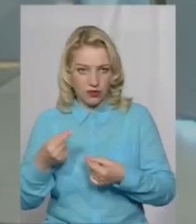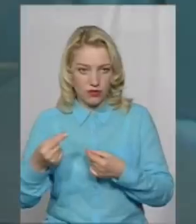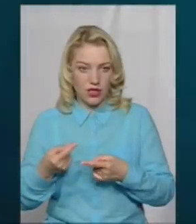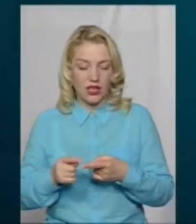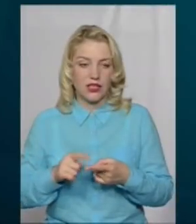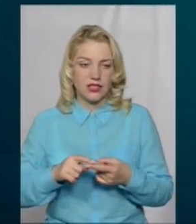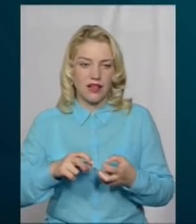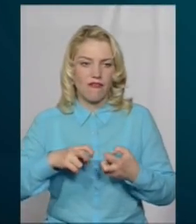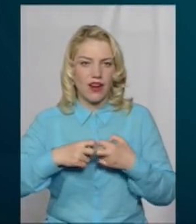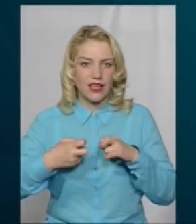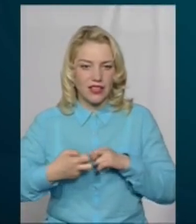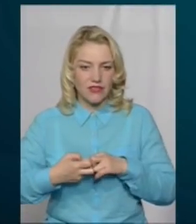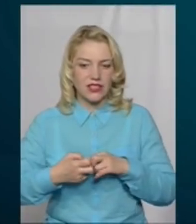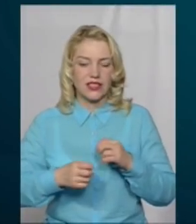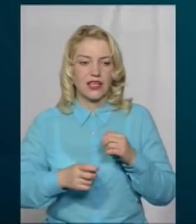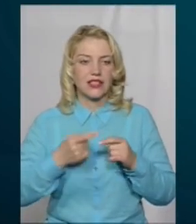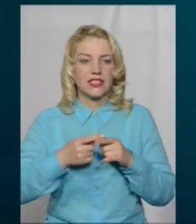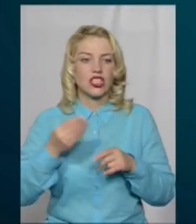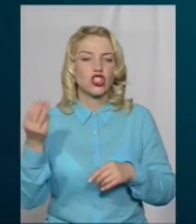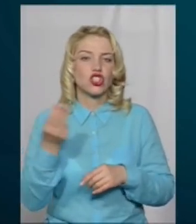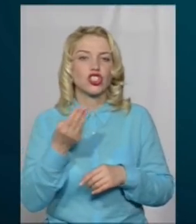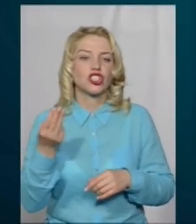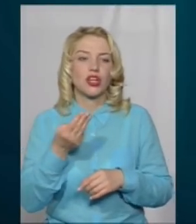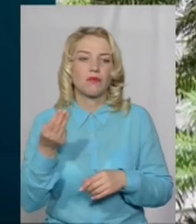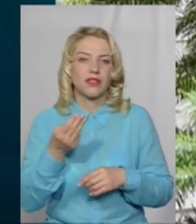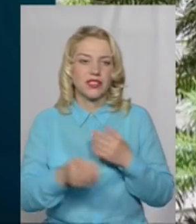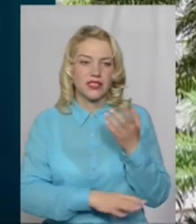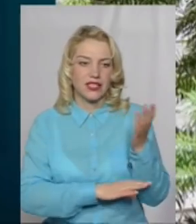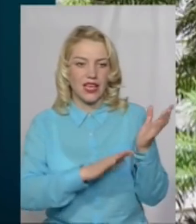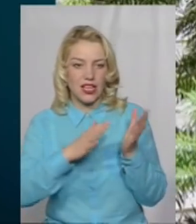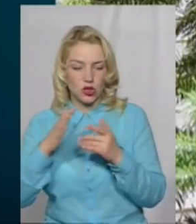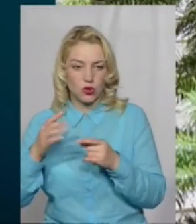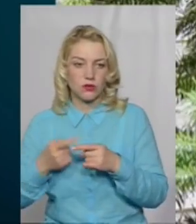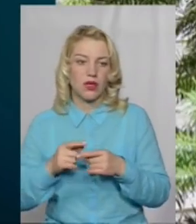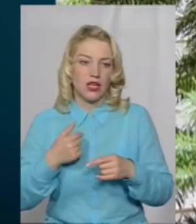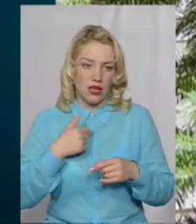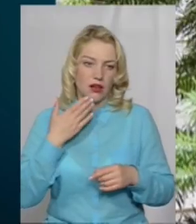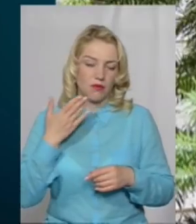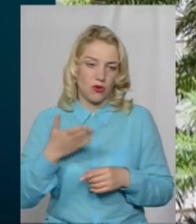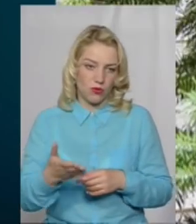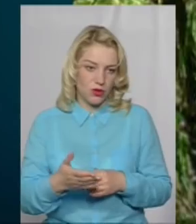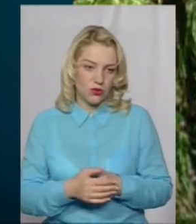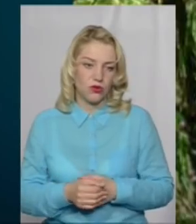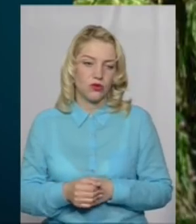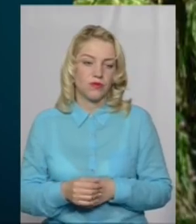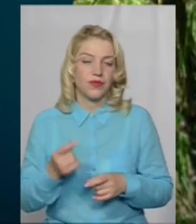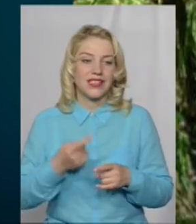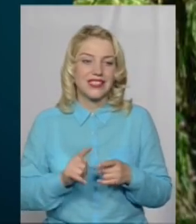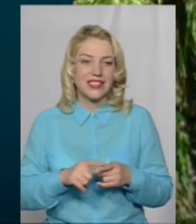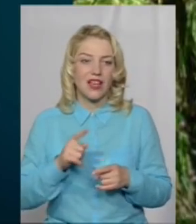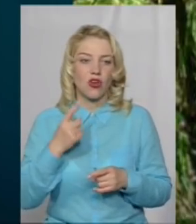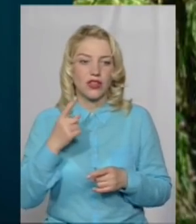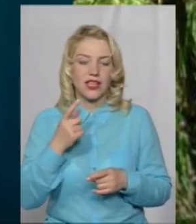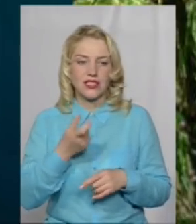це Кам'янківське лісництво сусіднього Шепетівського лісгоспу, ця територія Славутського району, але я прокоментую. Це одна